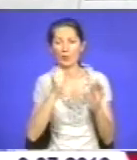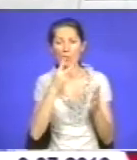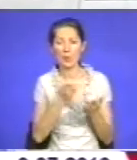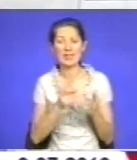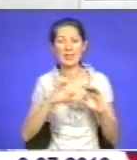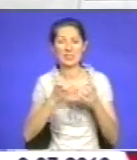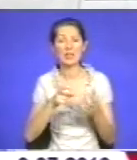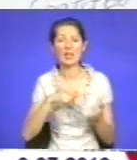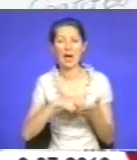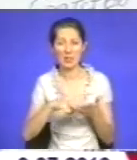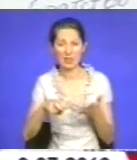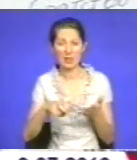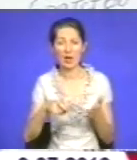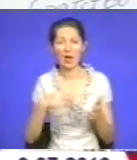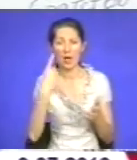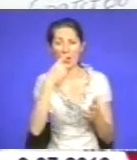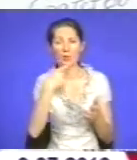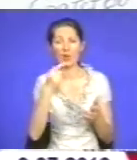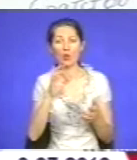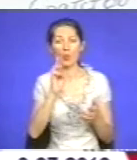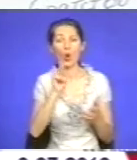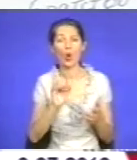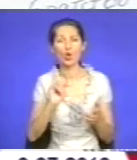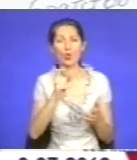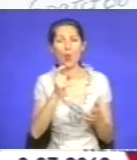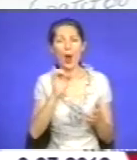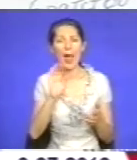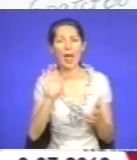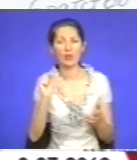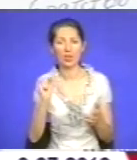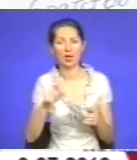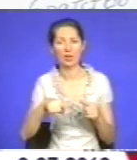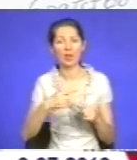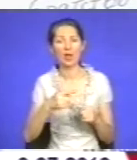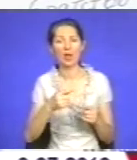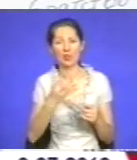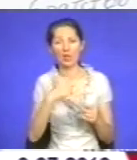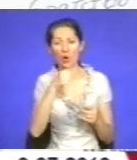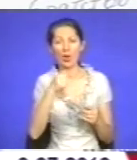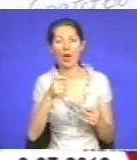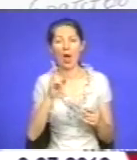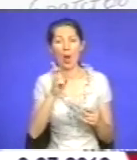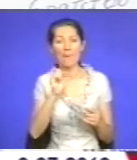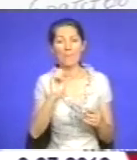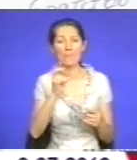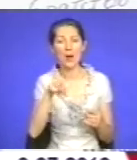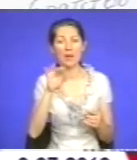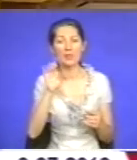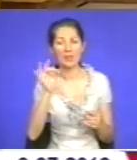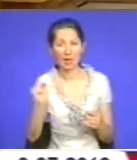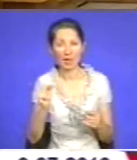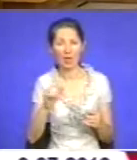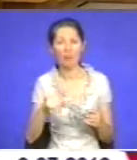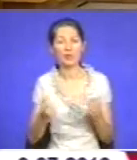у 2008-му із Степаном Бандерою. Рік по тому з'явилася марка, присвячена Українській головній визвольній раді.